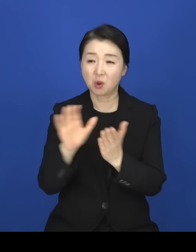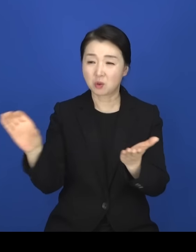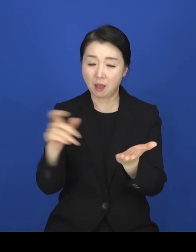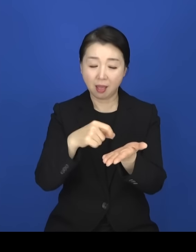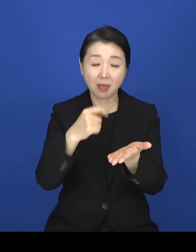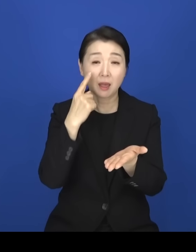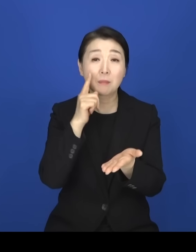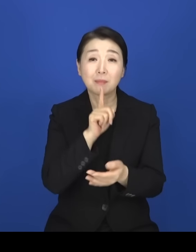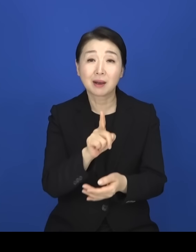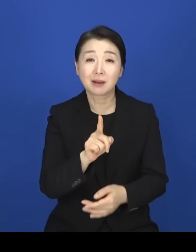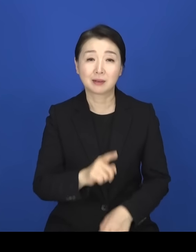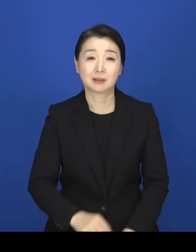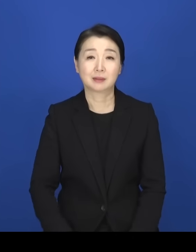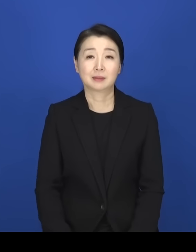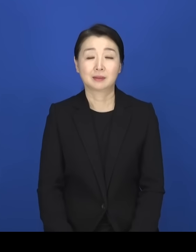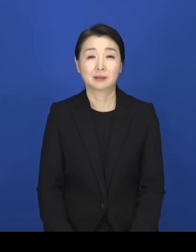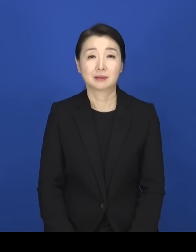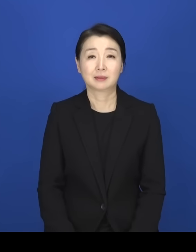중요해요. 그래서 제가